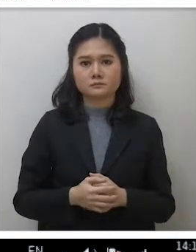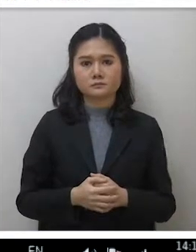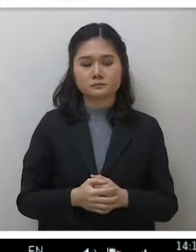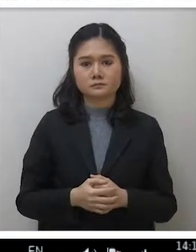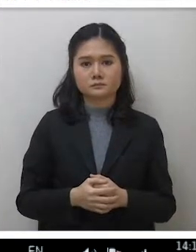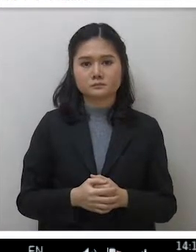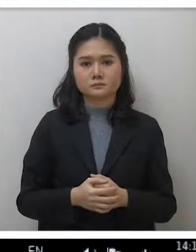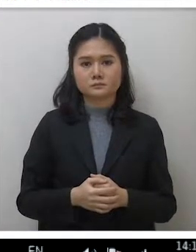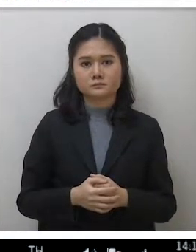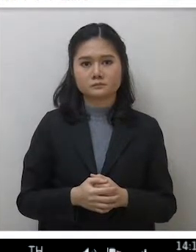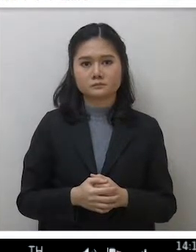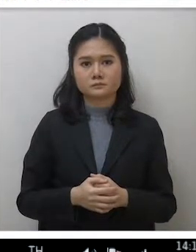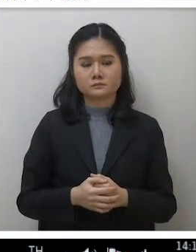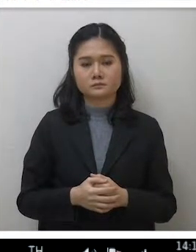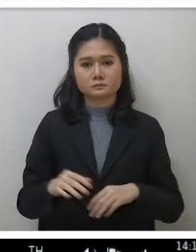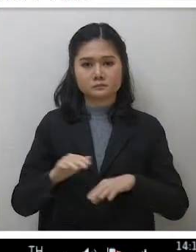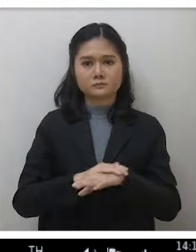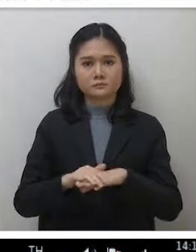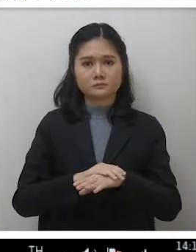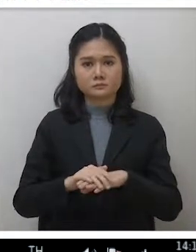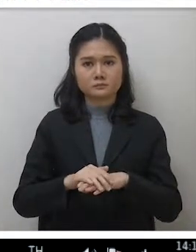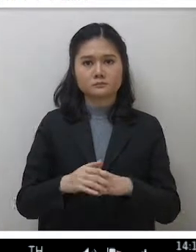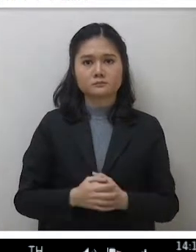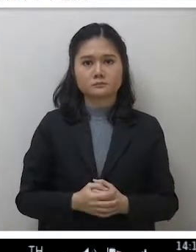ครูตั้งชื่อว่าเป็นผิว